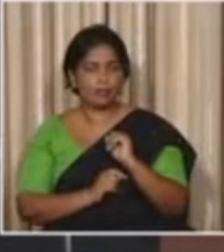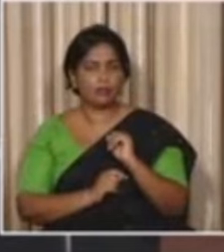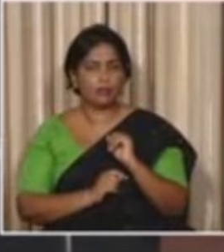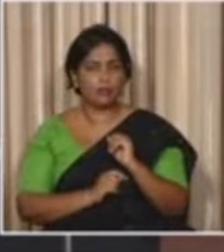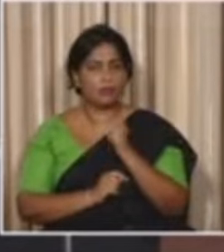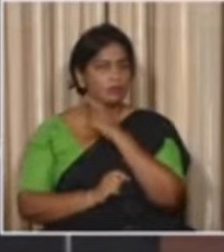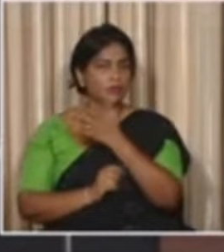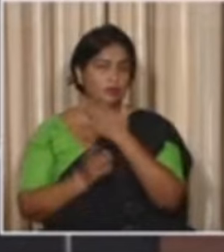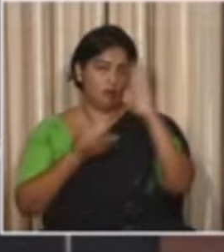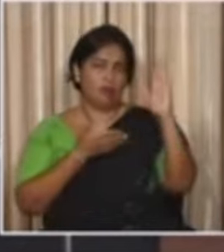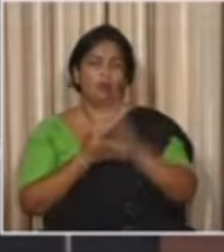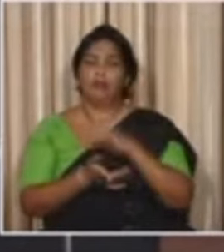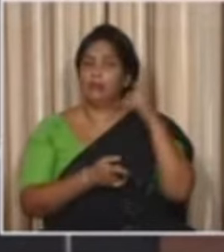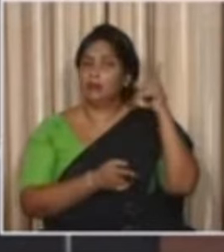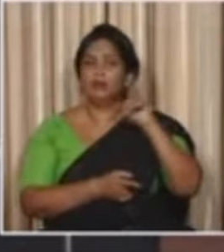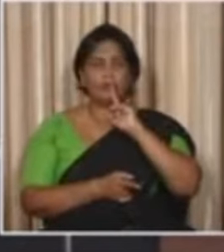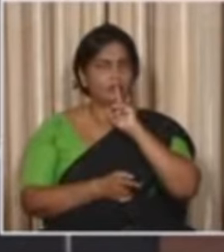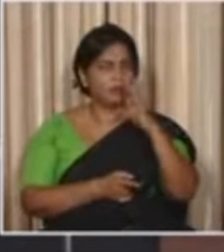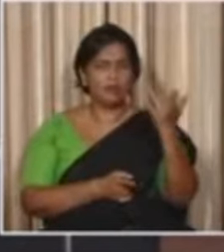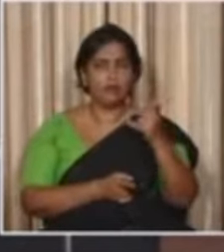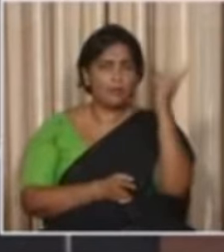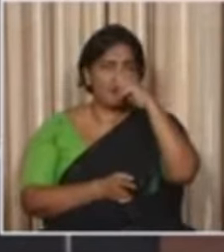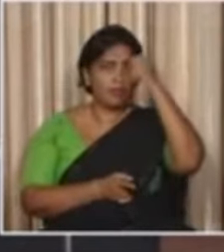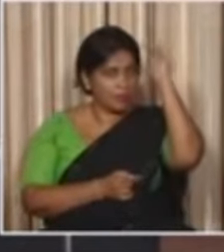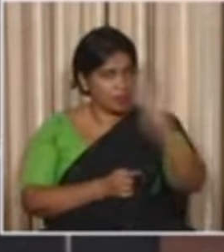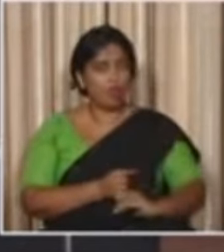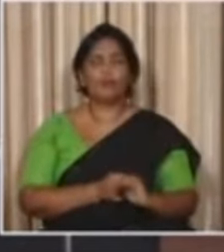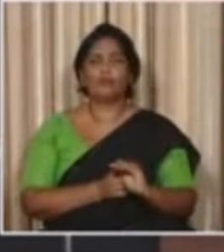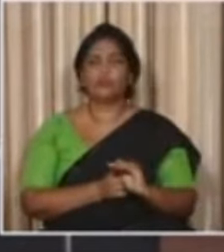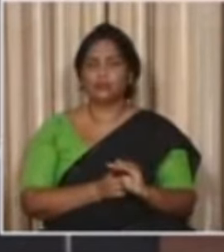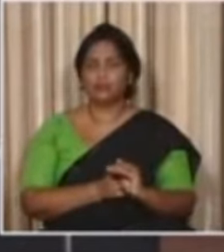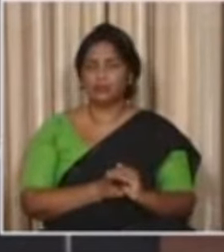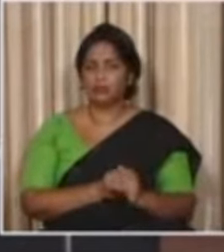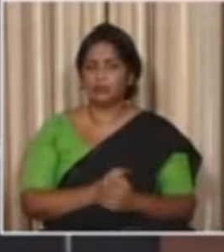මේගොල්ල කොහොමද ගැලවෙ මේගොල්ලගේ පඩි අඩු කරන්න තිබ්බේ